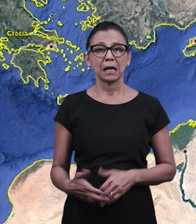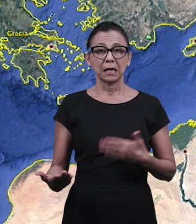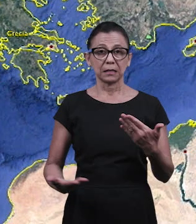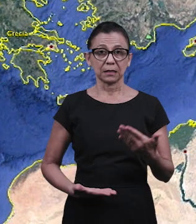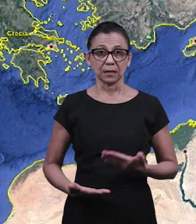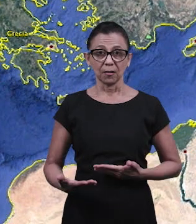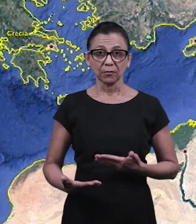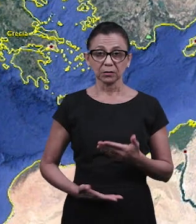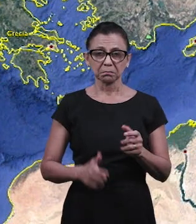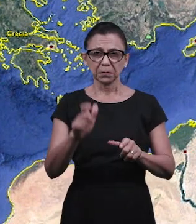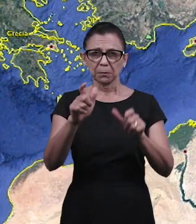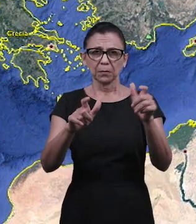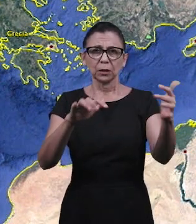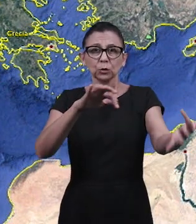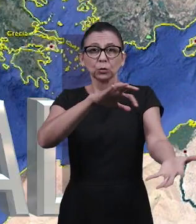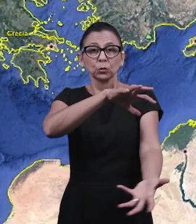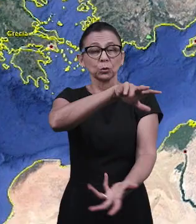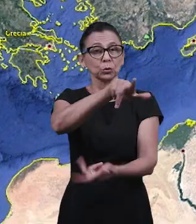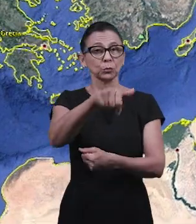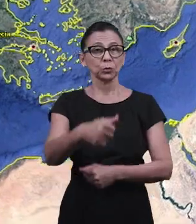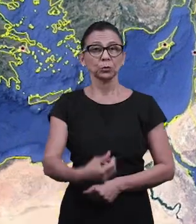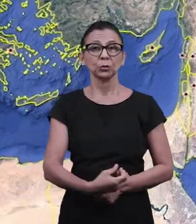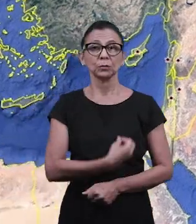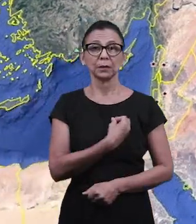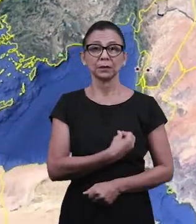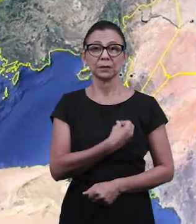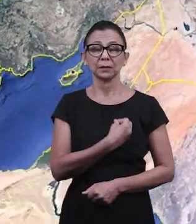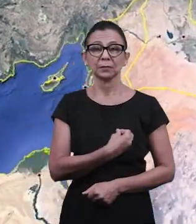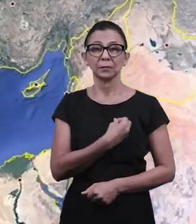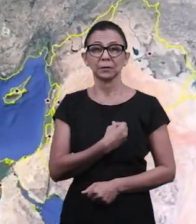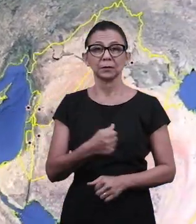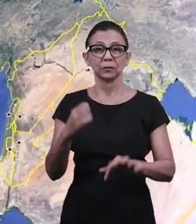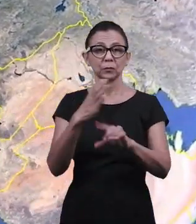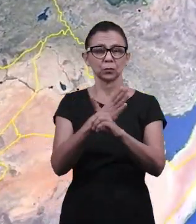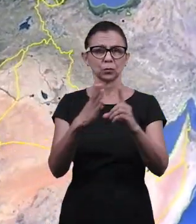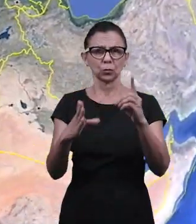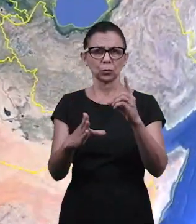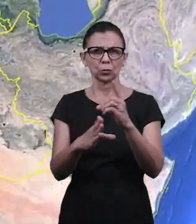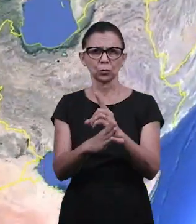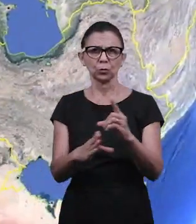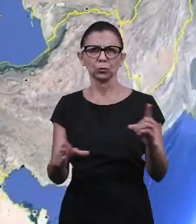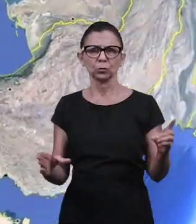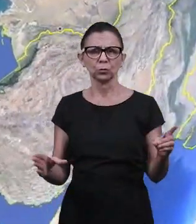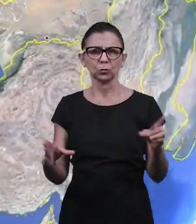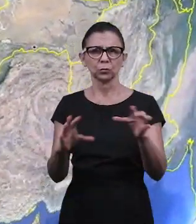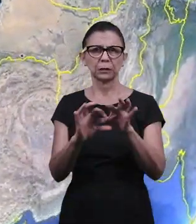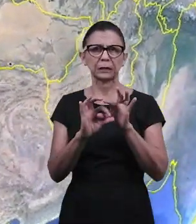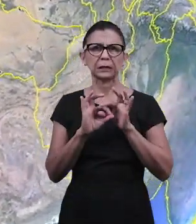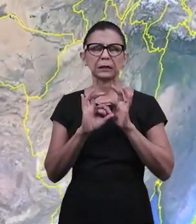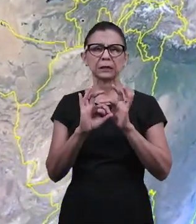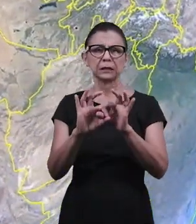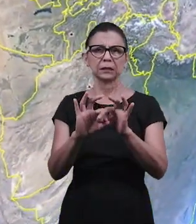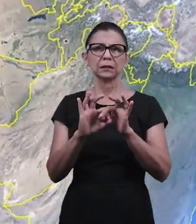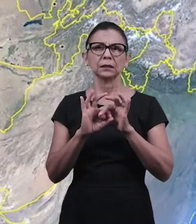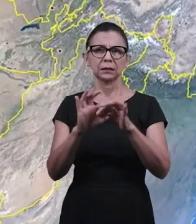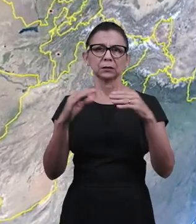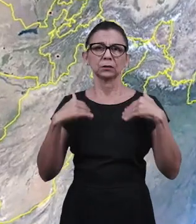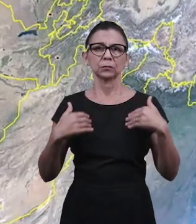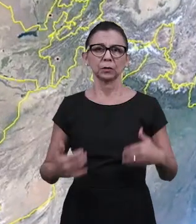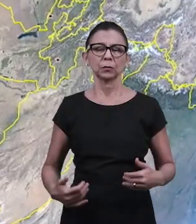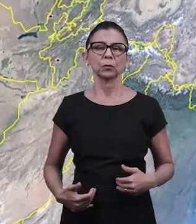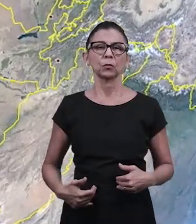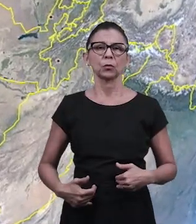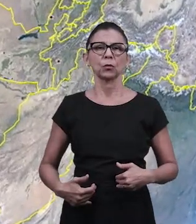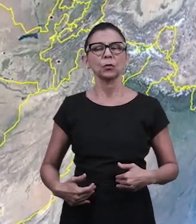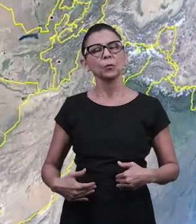Des frères et sœurs de toutes les parties du monde participent d'un même culte, ensemble, dans un même corps et dans